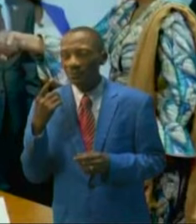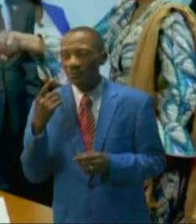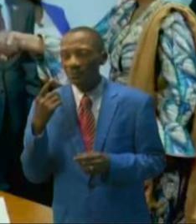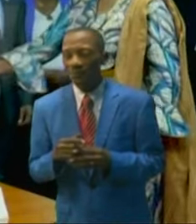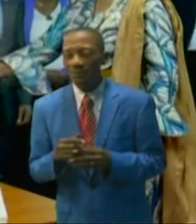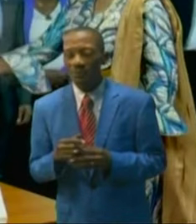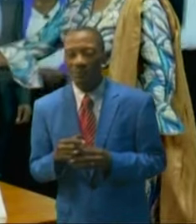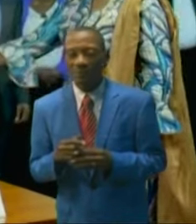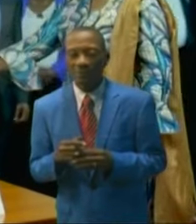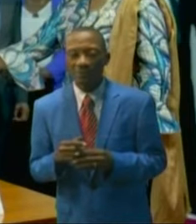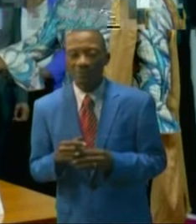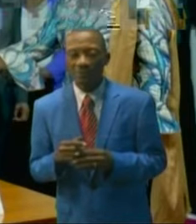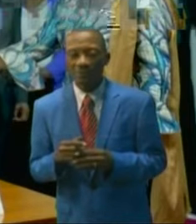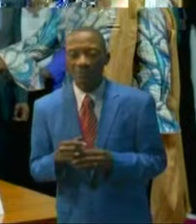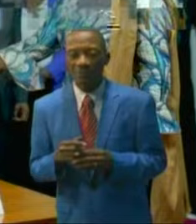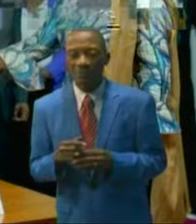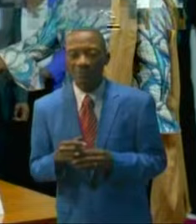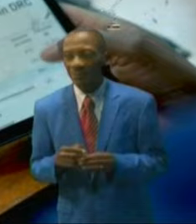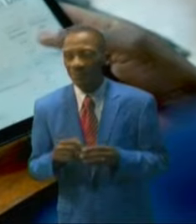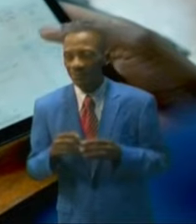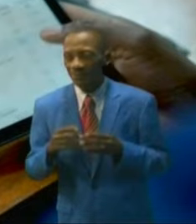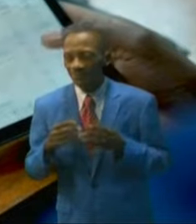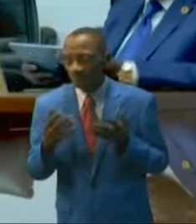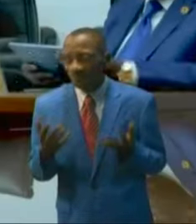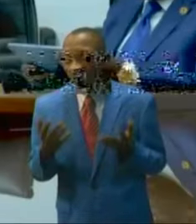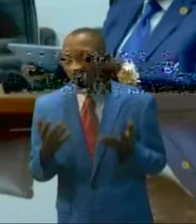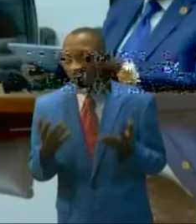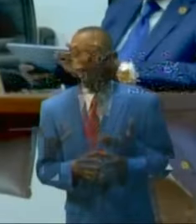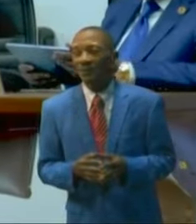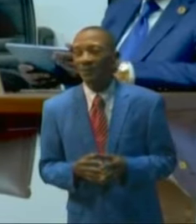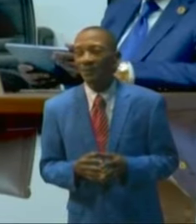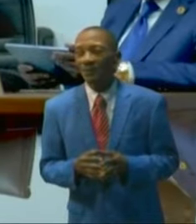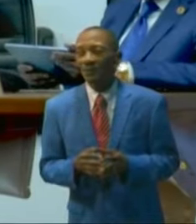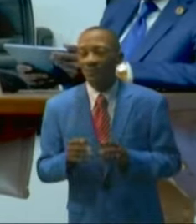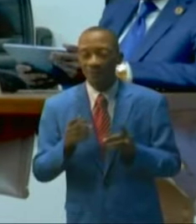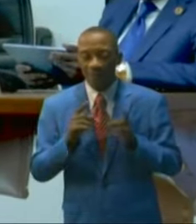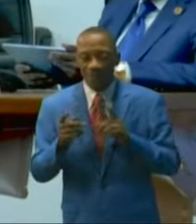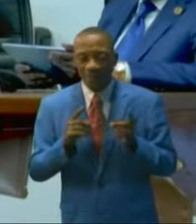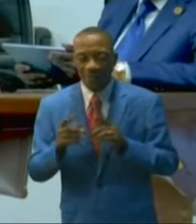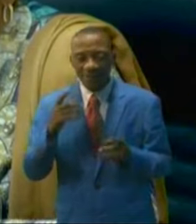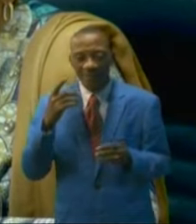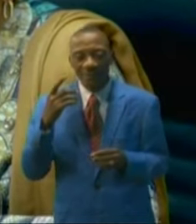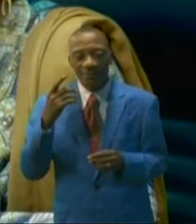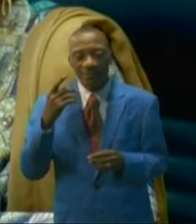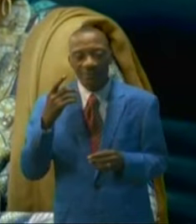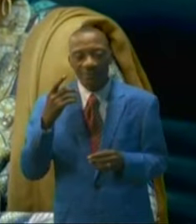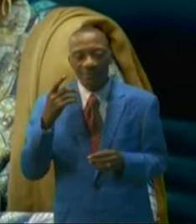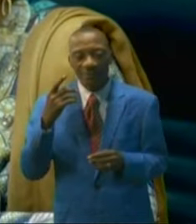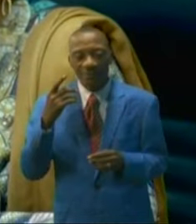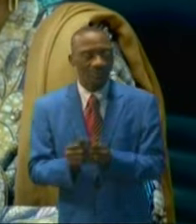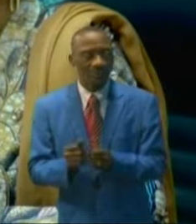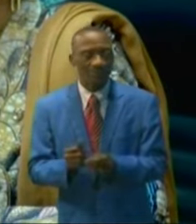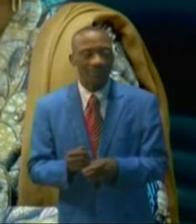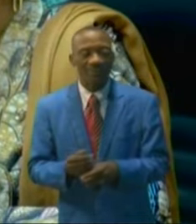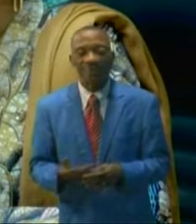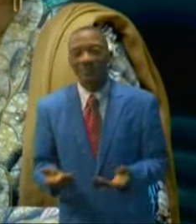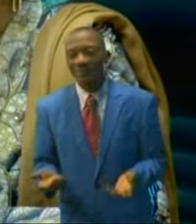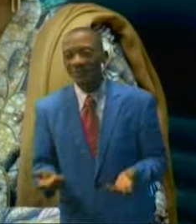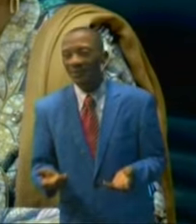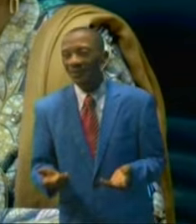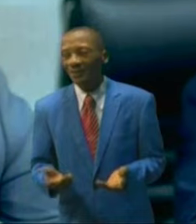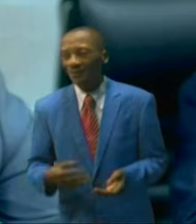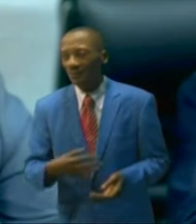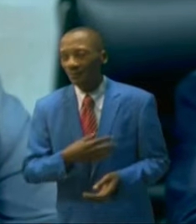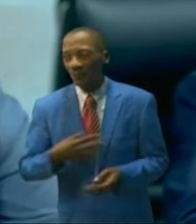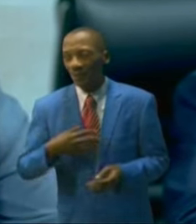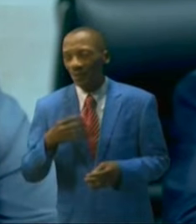Au cours de cette rencontre, des assurances ont été données sur le plan de riposte, la mobilisation de l'ensemble et l'implication de tous